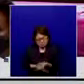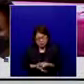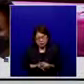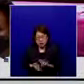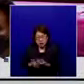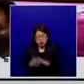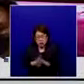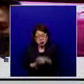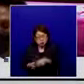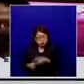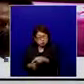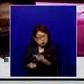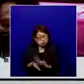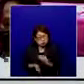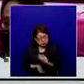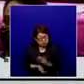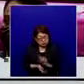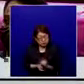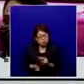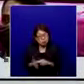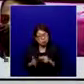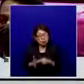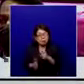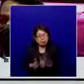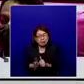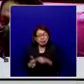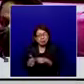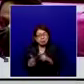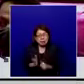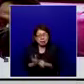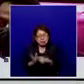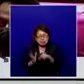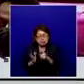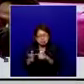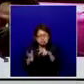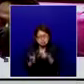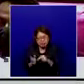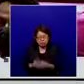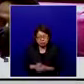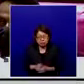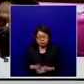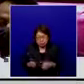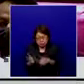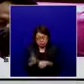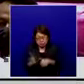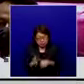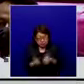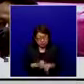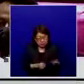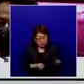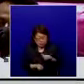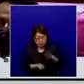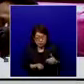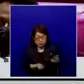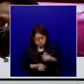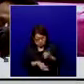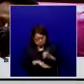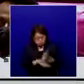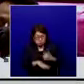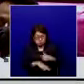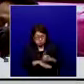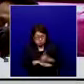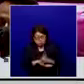ป็นแปลว่าอะไรครับแชร์เป็นในเองอย่าไปค้างเขานะถ้าค้างเขาก็หักเงินเองเลยนะเพราะเองยังไม่ได้เปียแต่แช